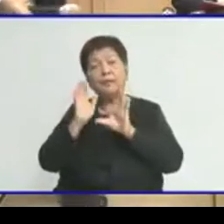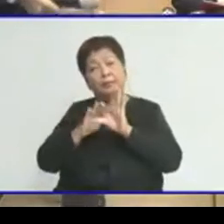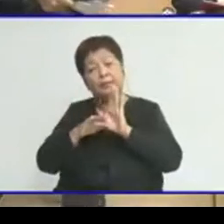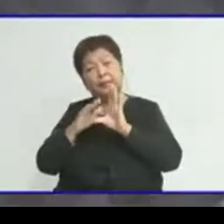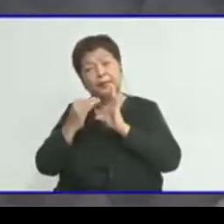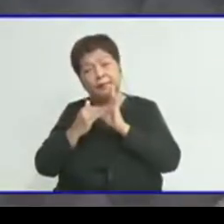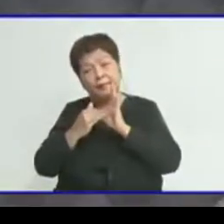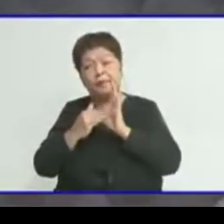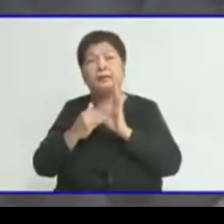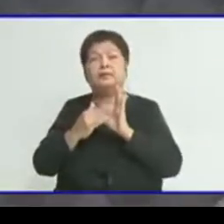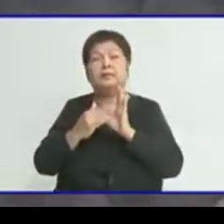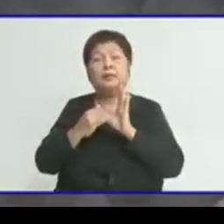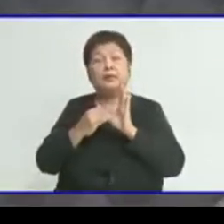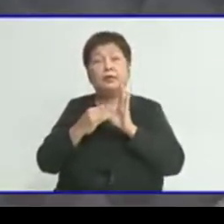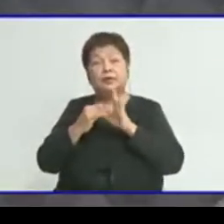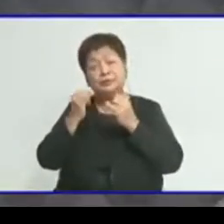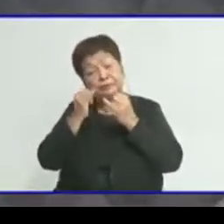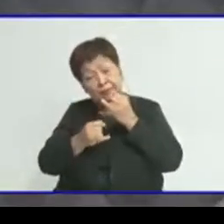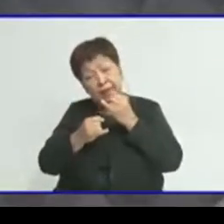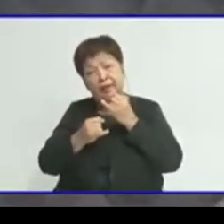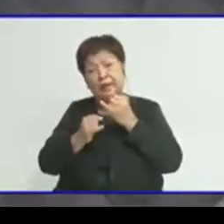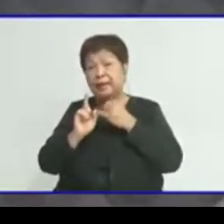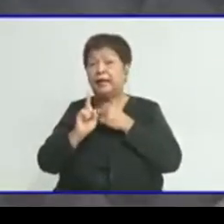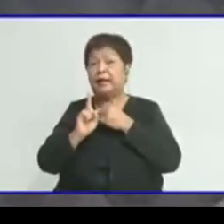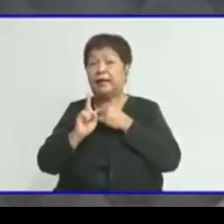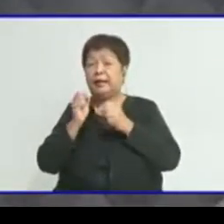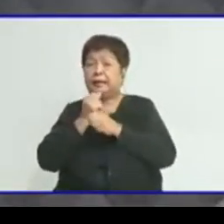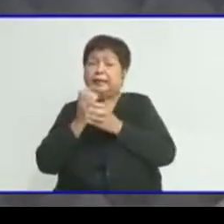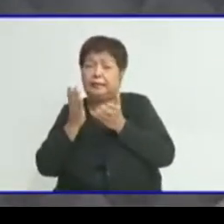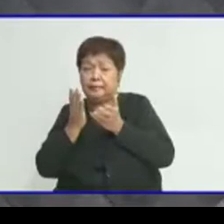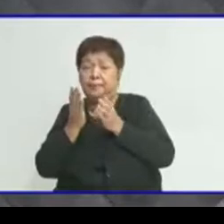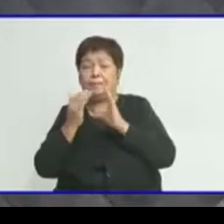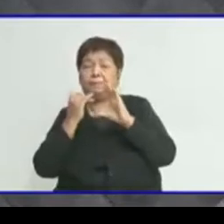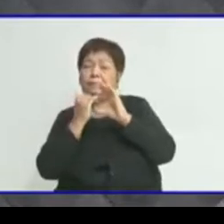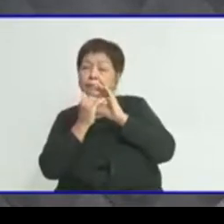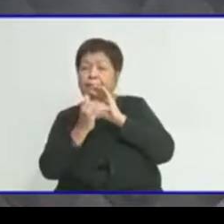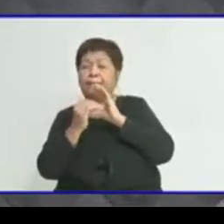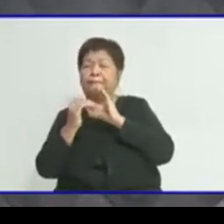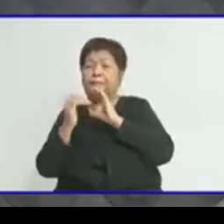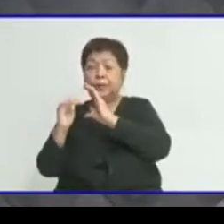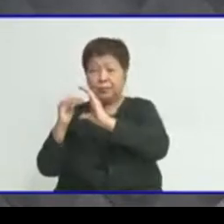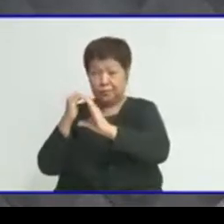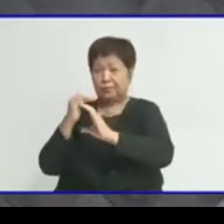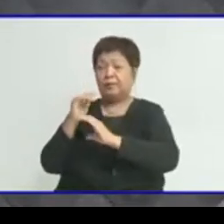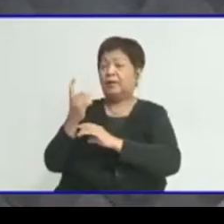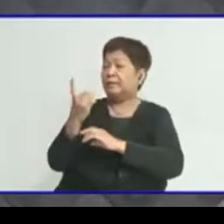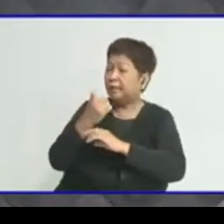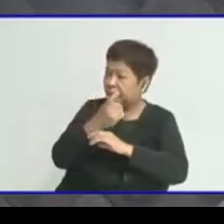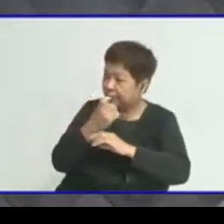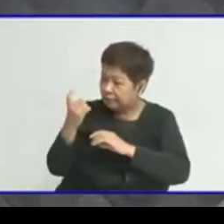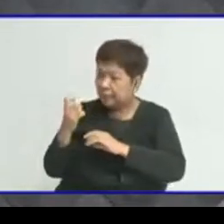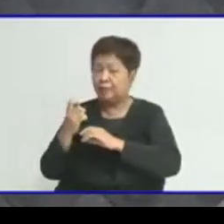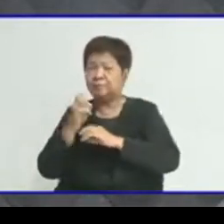วทีเสวนาโดยการส่งคำถามเข้ามานะคะสอบถามกับผู้เชี่ยวชาญที่ทำงานในด้านนี้โดยตร